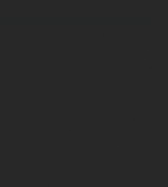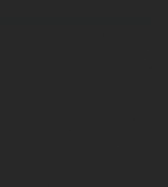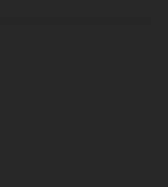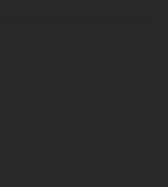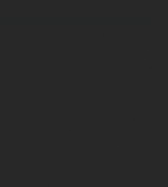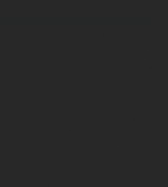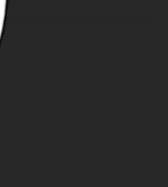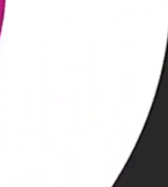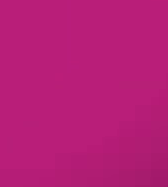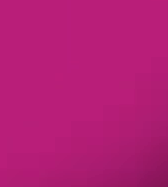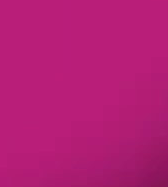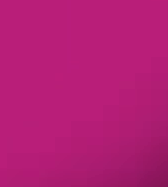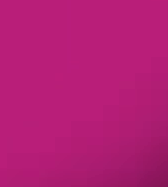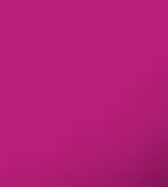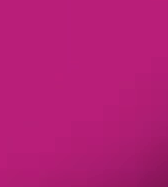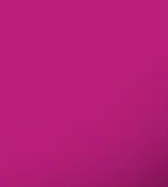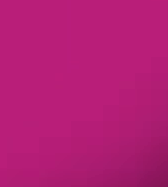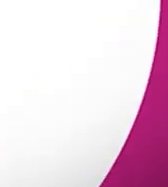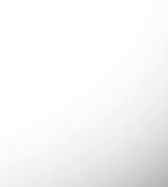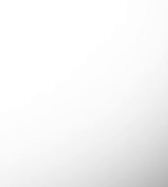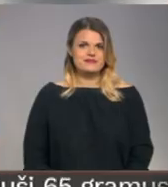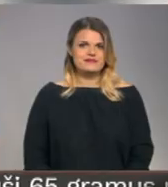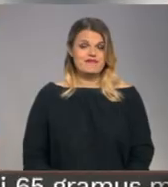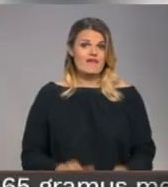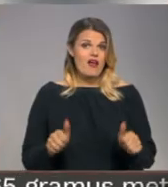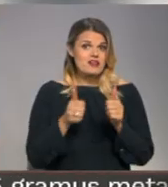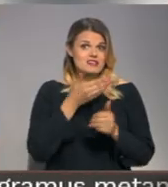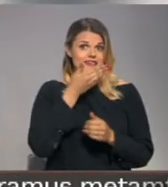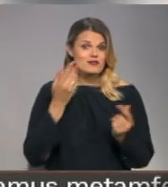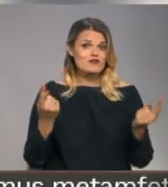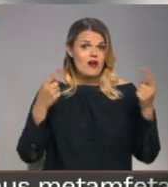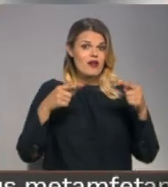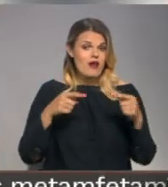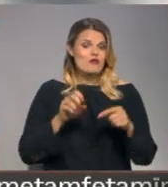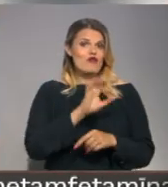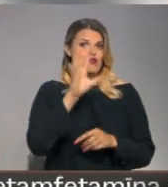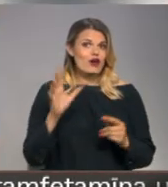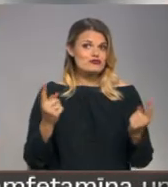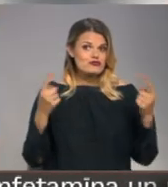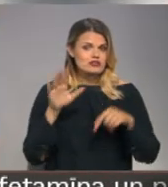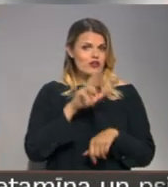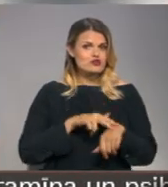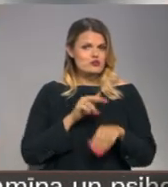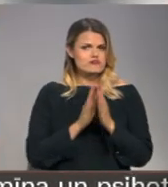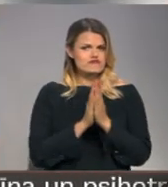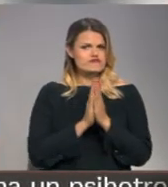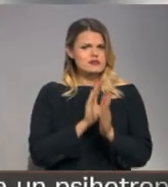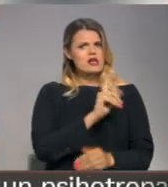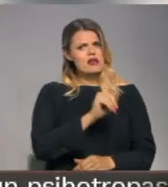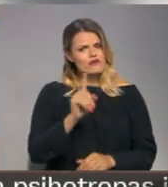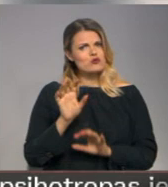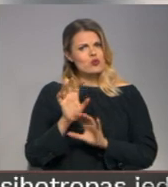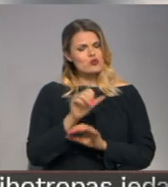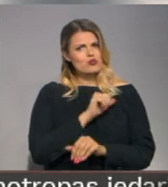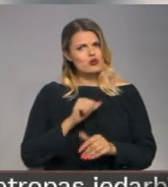Re, viss ēters ir te! Līdz ar silto un gaišo laiku valsts policija aicina ikvienu rūpēties